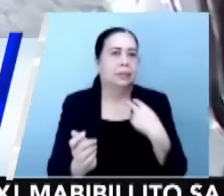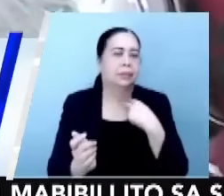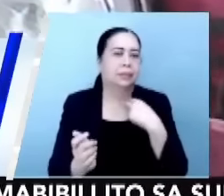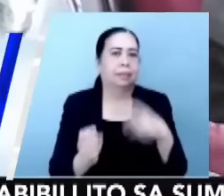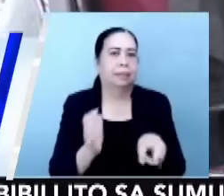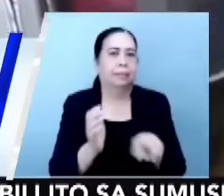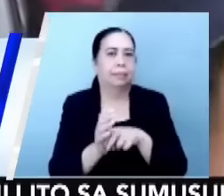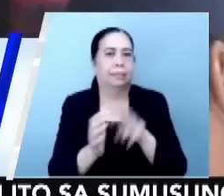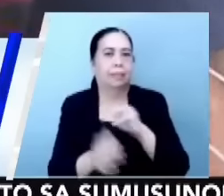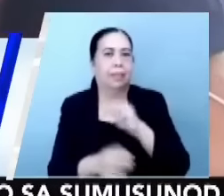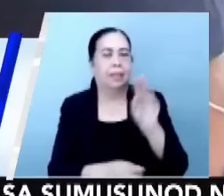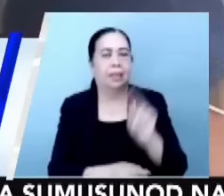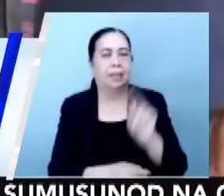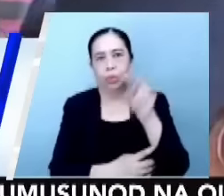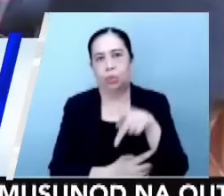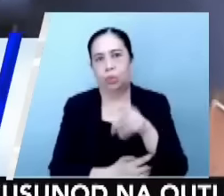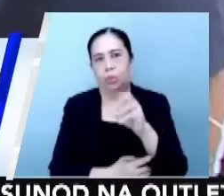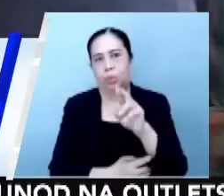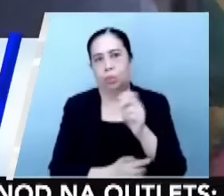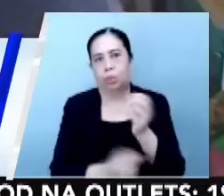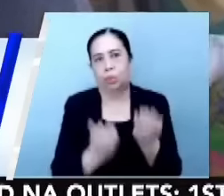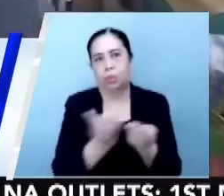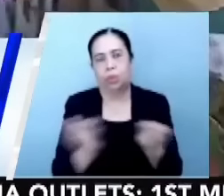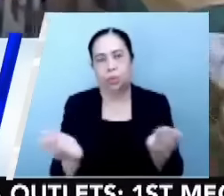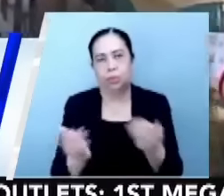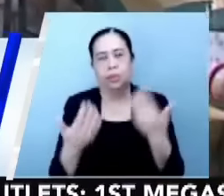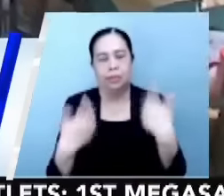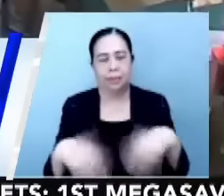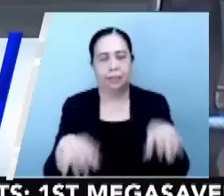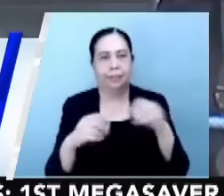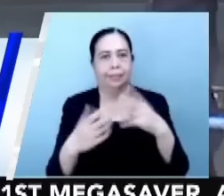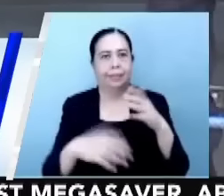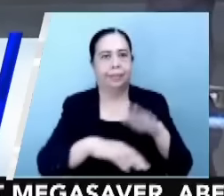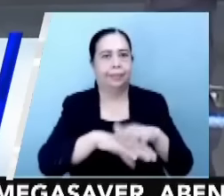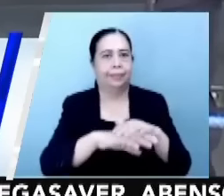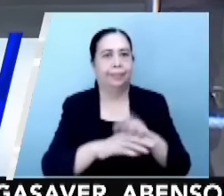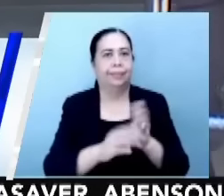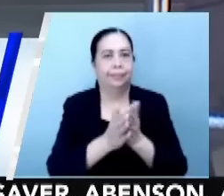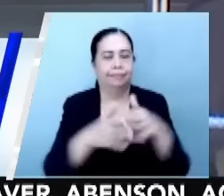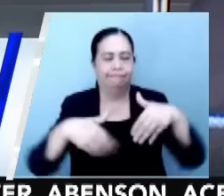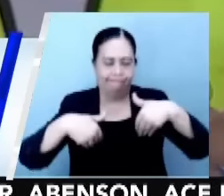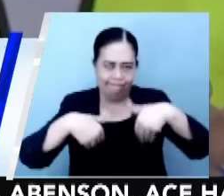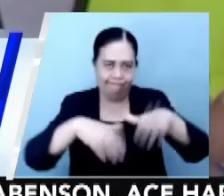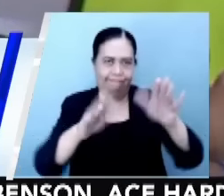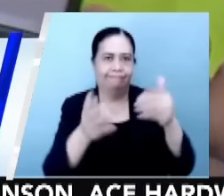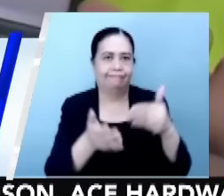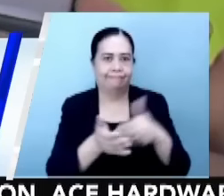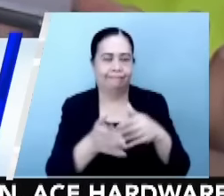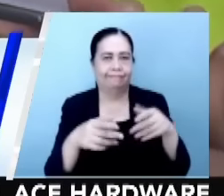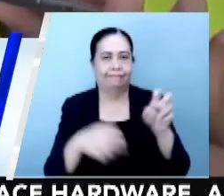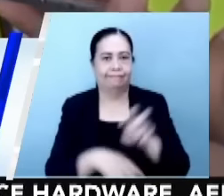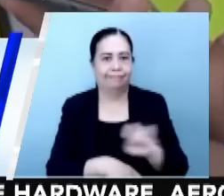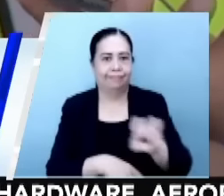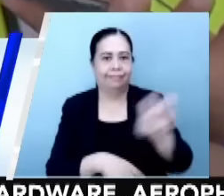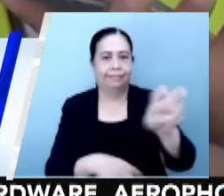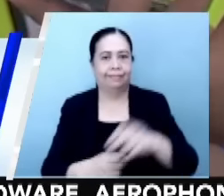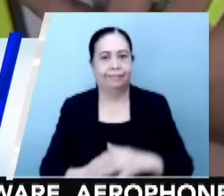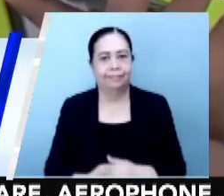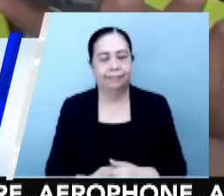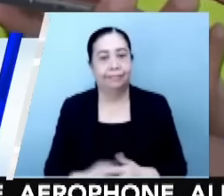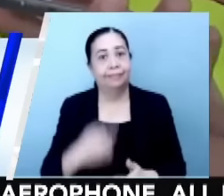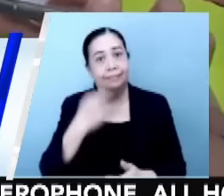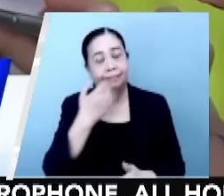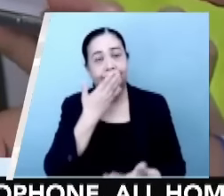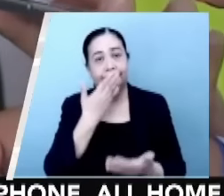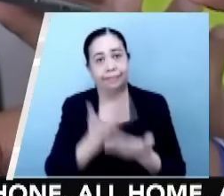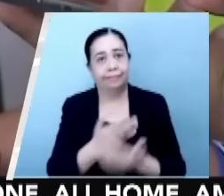Northport Passenger Terminal. Lifted na kasi ang gale warning at pwede na ulit bumiyahe. Dahil nga po maganda na yung